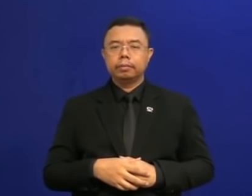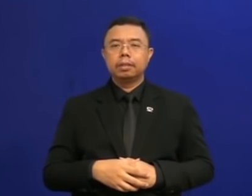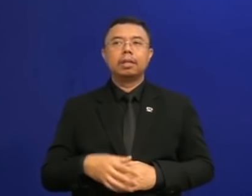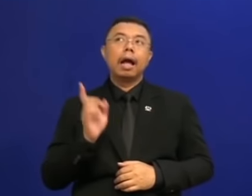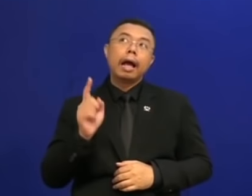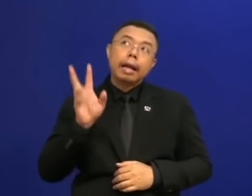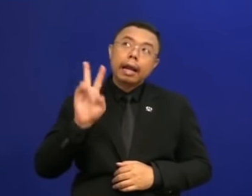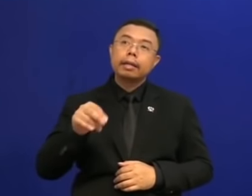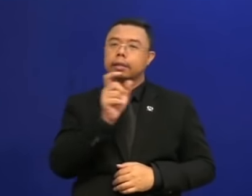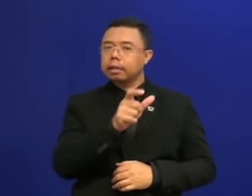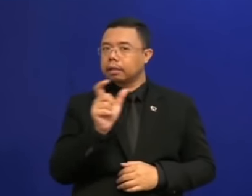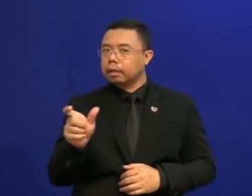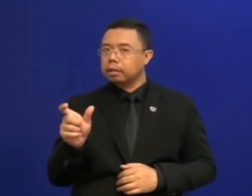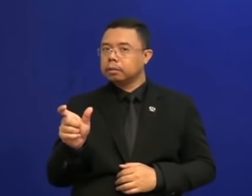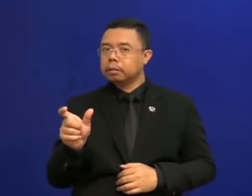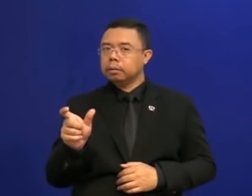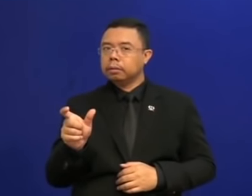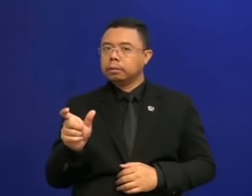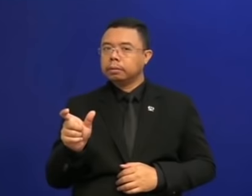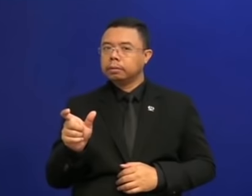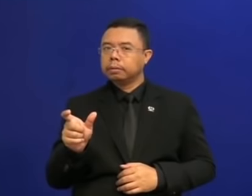Ada lagi